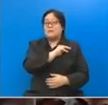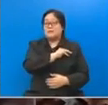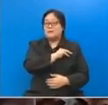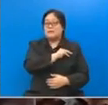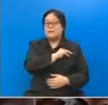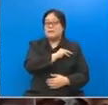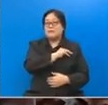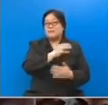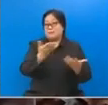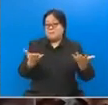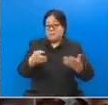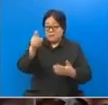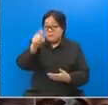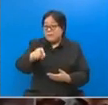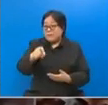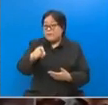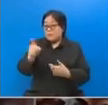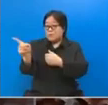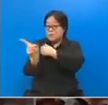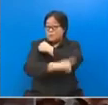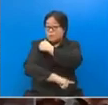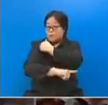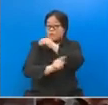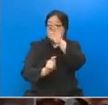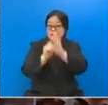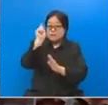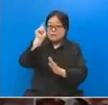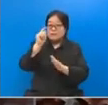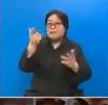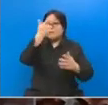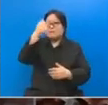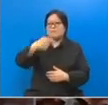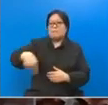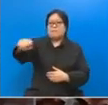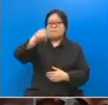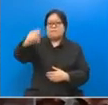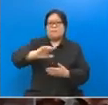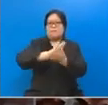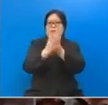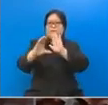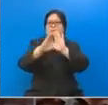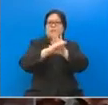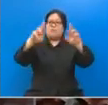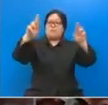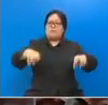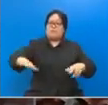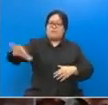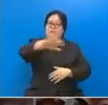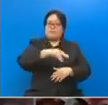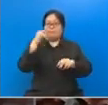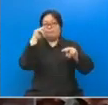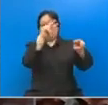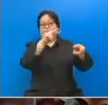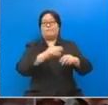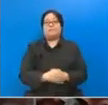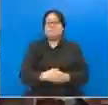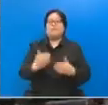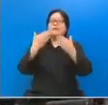sama ade perlu diberi komponen yang lebih besar kerana mereka menjadi contoh kepada rakyat yang ramai